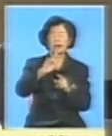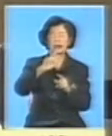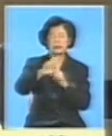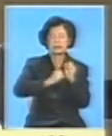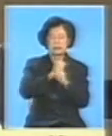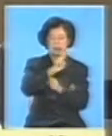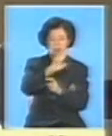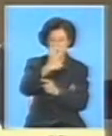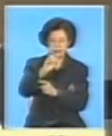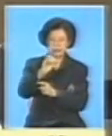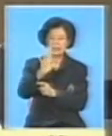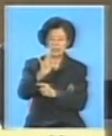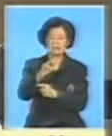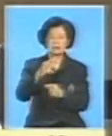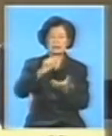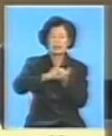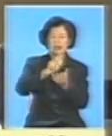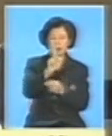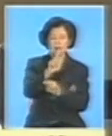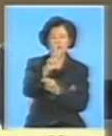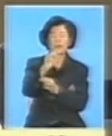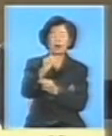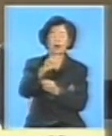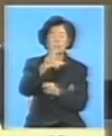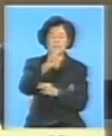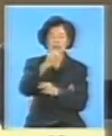24 สิงหาคม พุทธศักราช 2557และมีการแต่งตั้งคณะรัฐมนตรีเมื่อวันที่